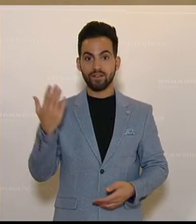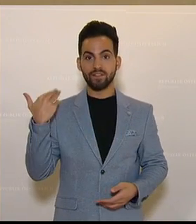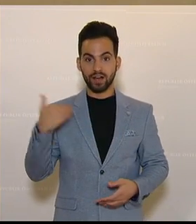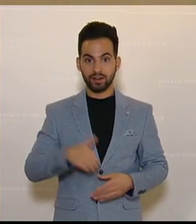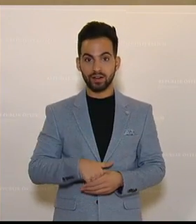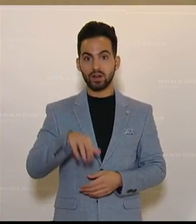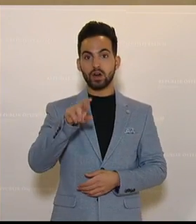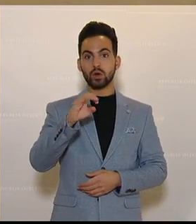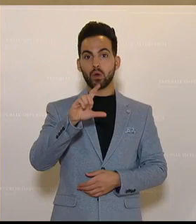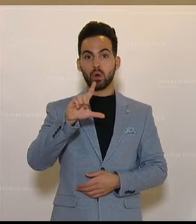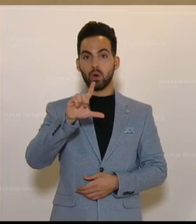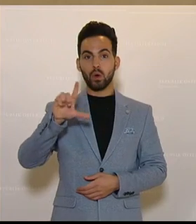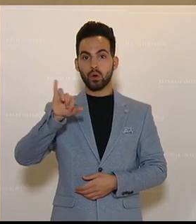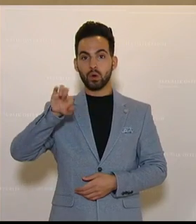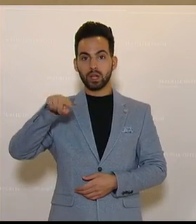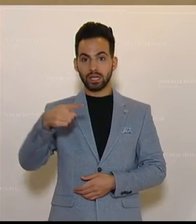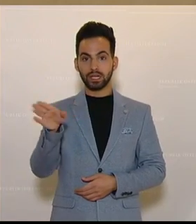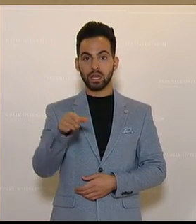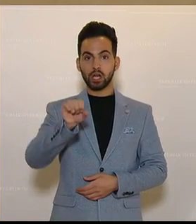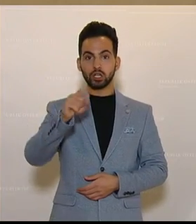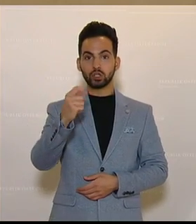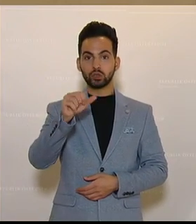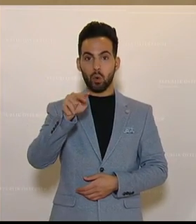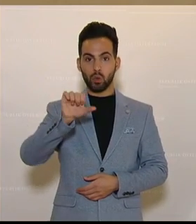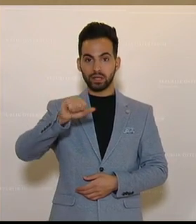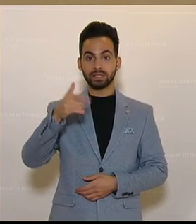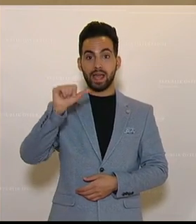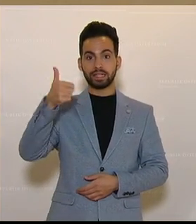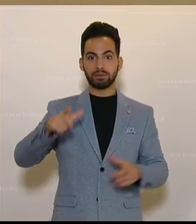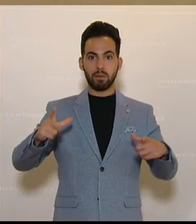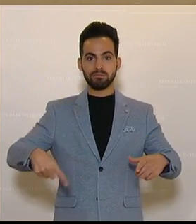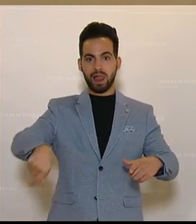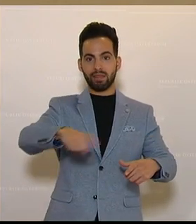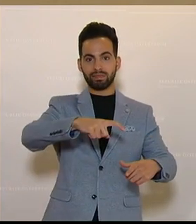die Rolling Stones ihre erste Platte herausgegeben haben.